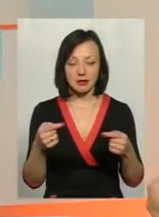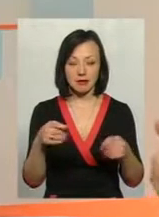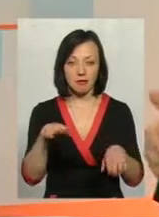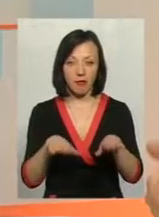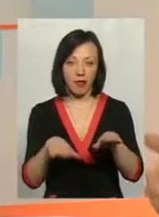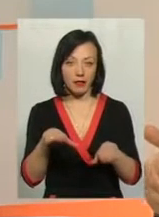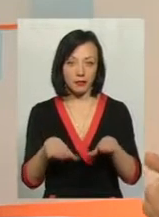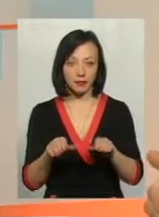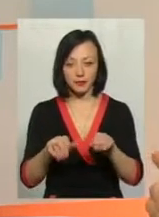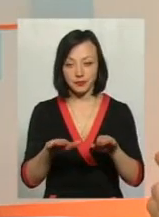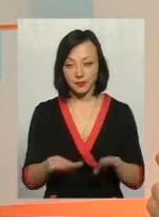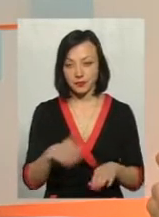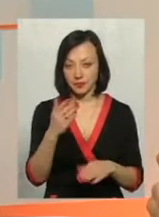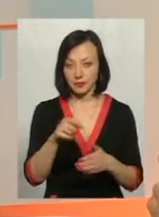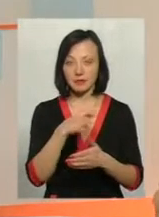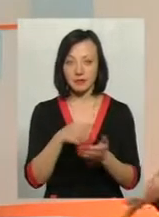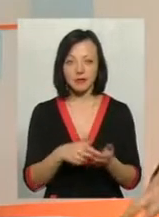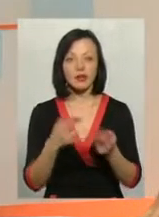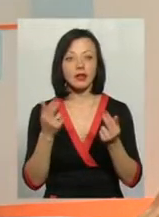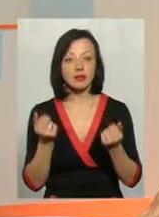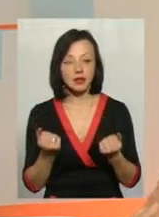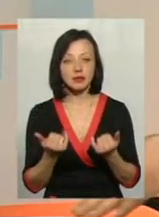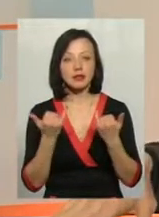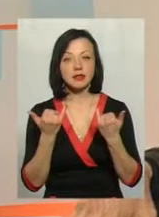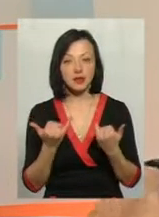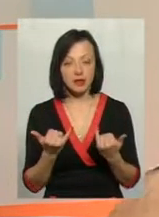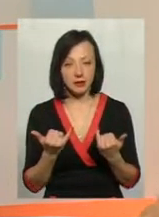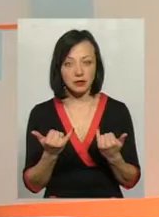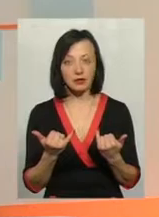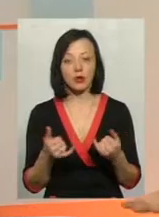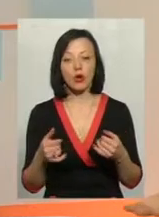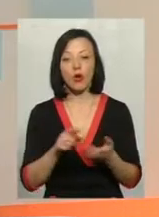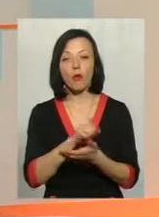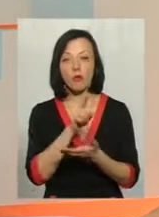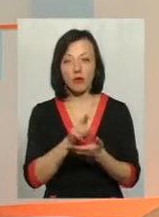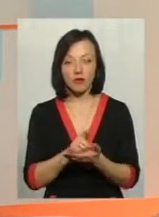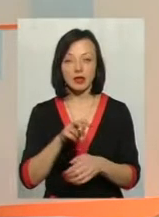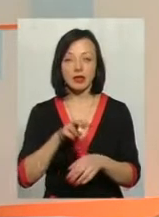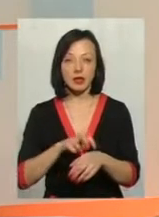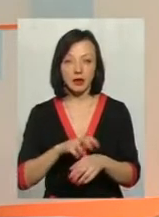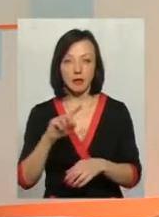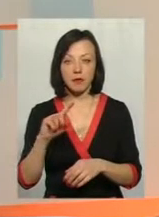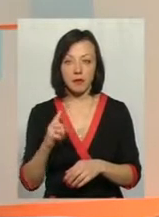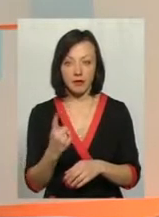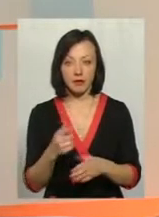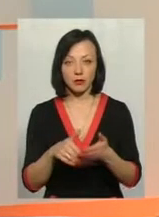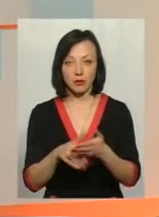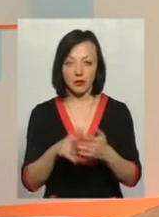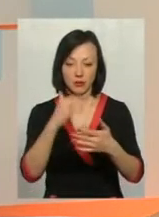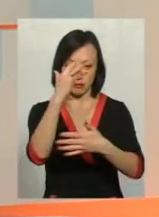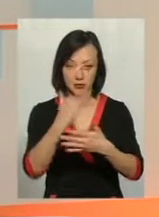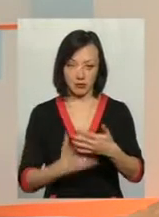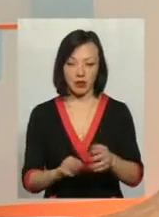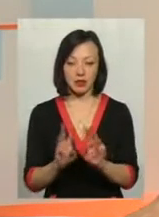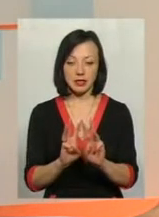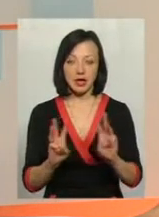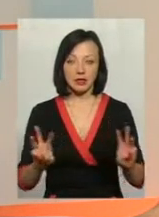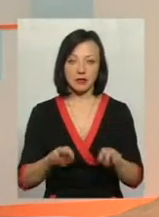Але відповідь на ваше запитання – так. Зараз, власне, обов'язки лікаря первинки висять на сайті міністерства. Будь